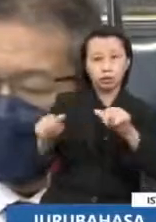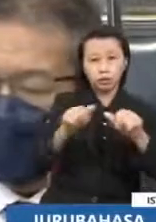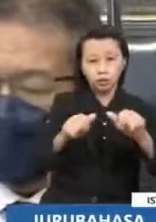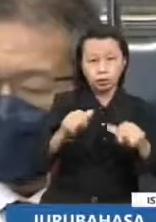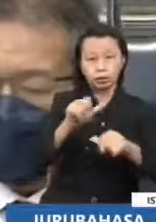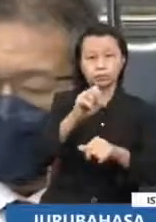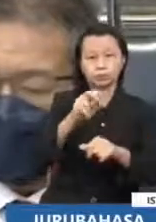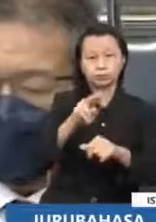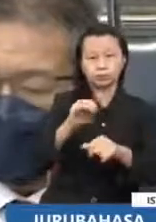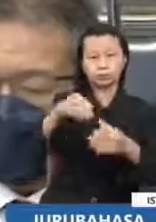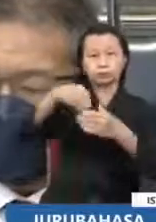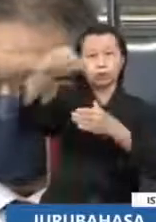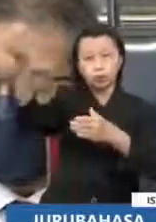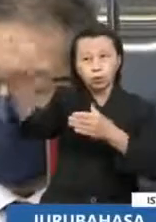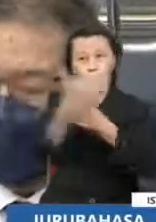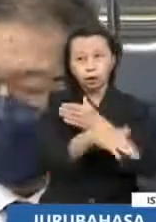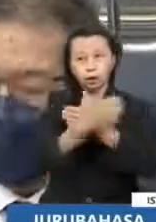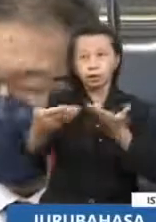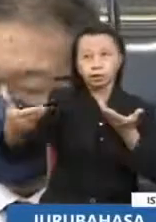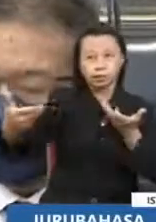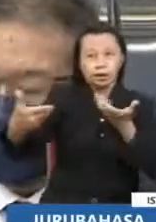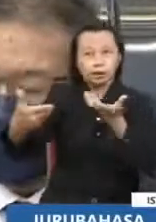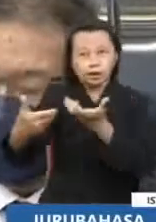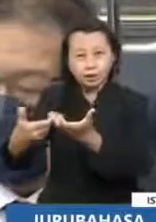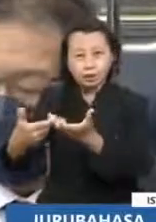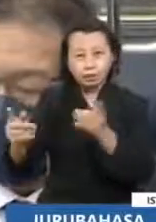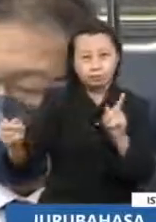penggiat seni budaya di luar negara, merapati